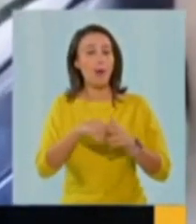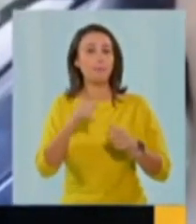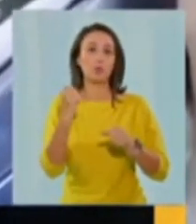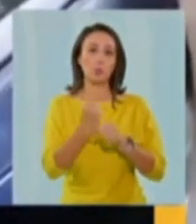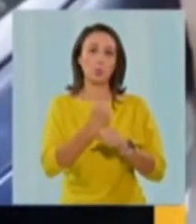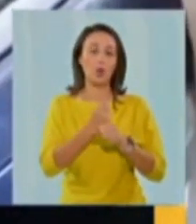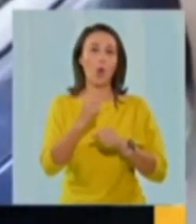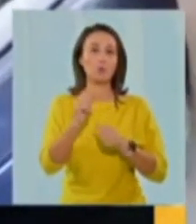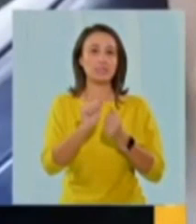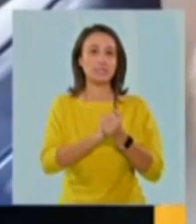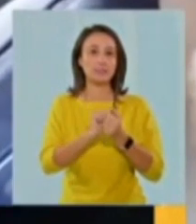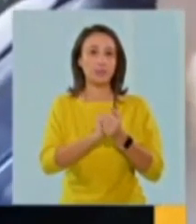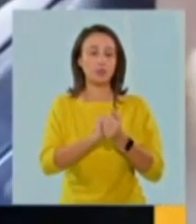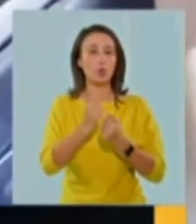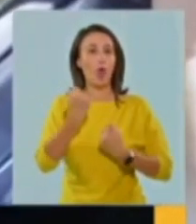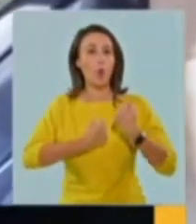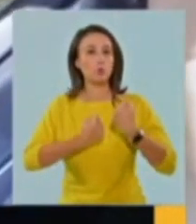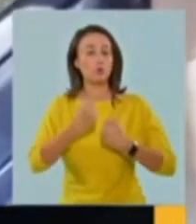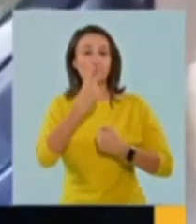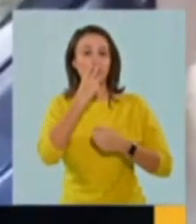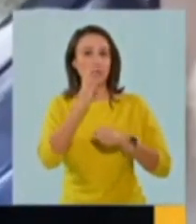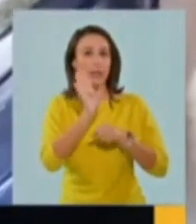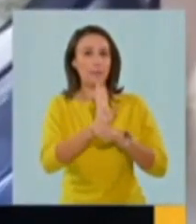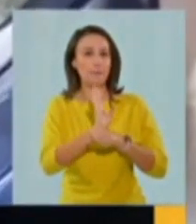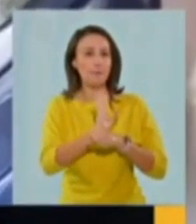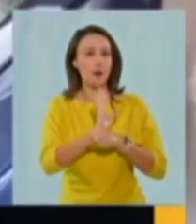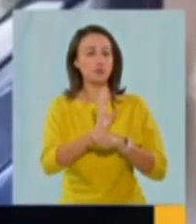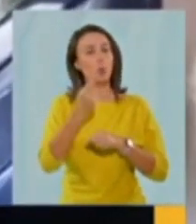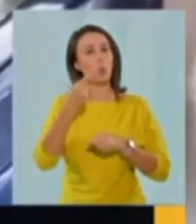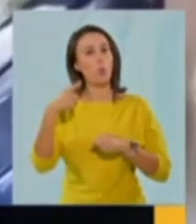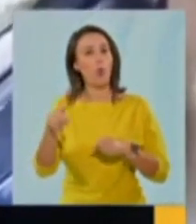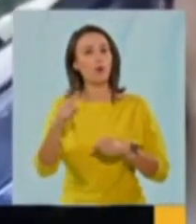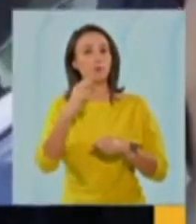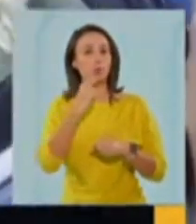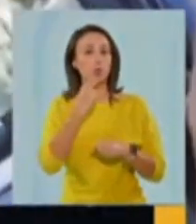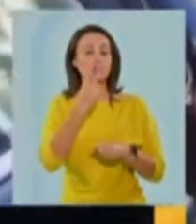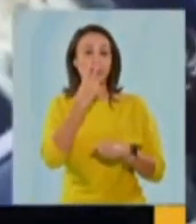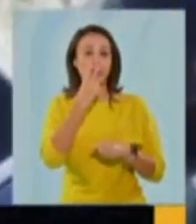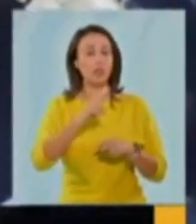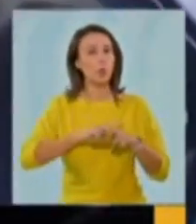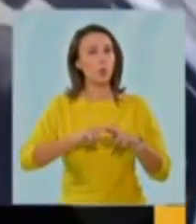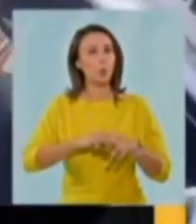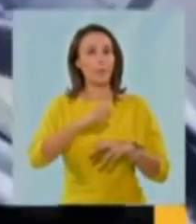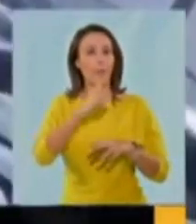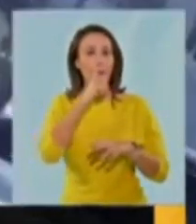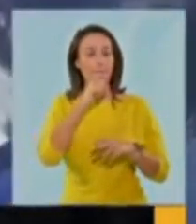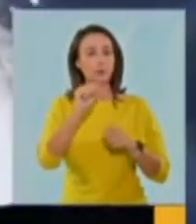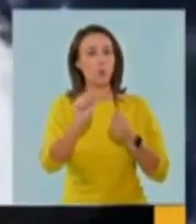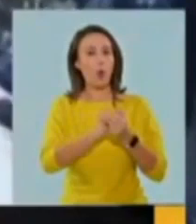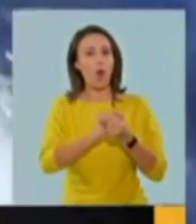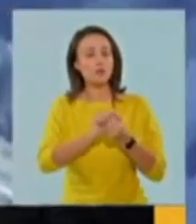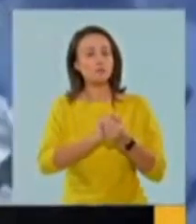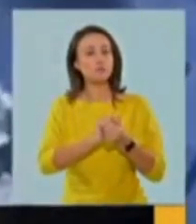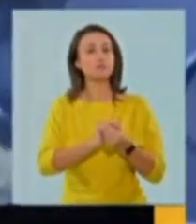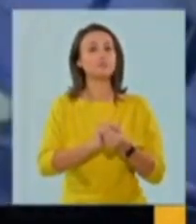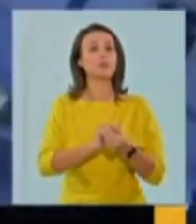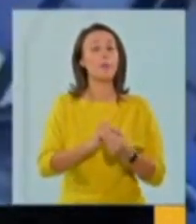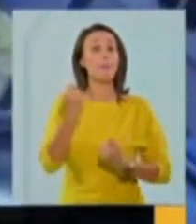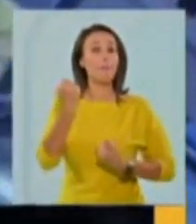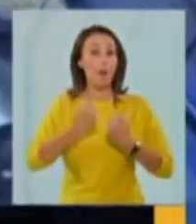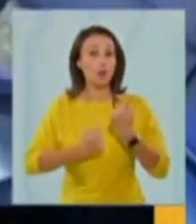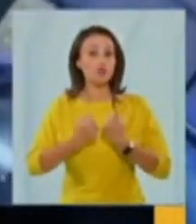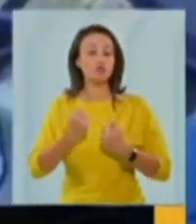lucru la o spălătorie auto. Pe imaginile surprinse de un alt agent, se poate vedea cum bărbatul aspiră de zor mașina care,